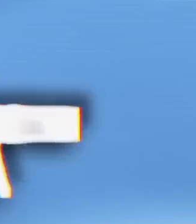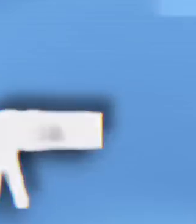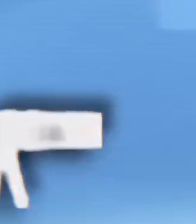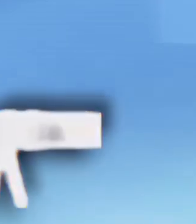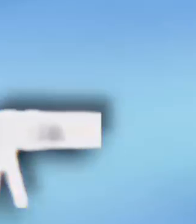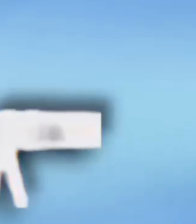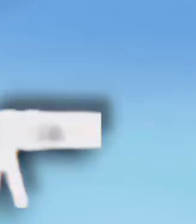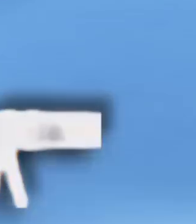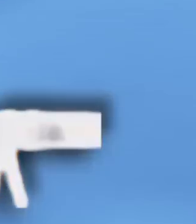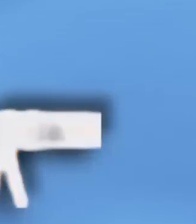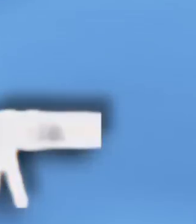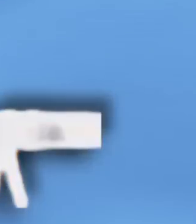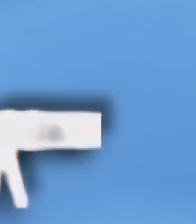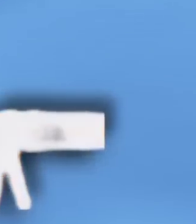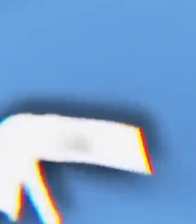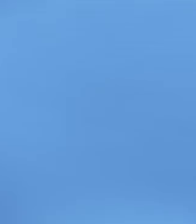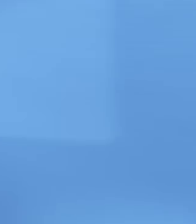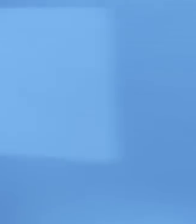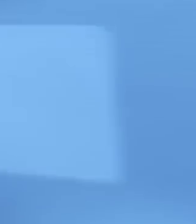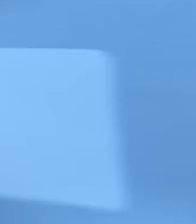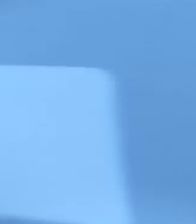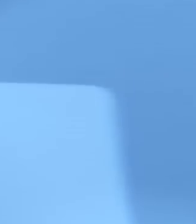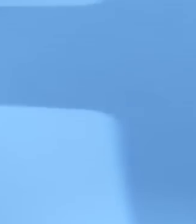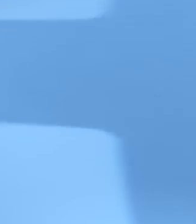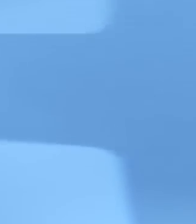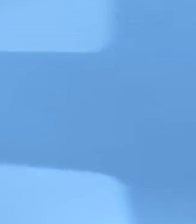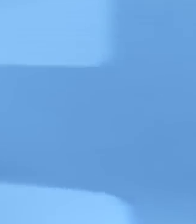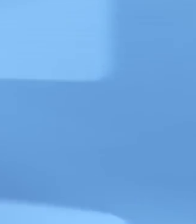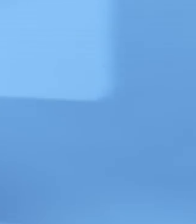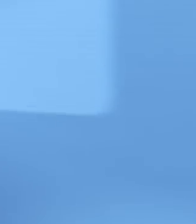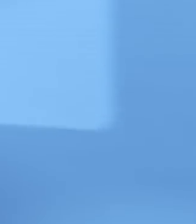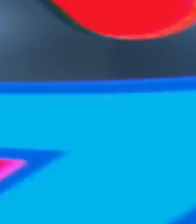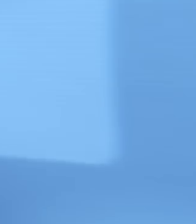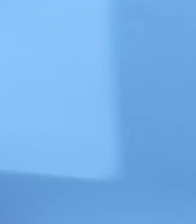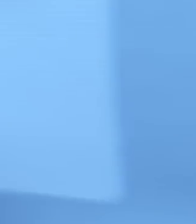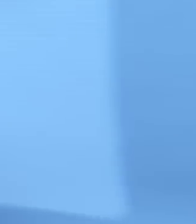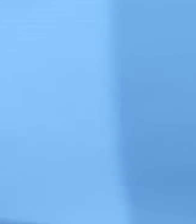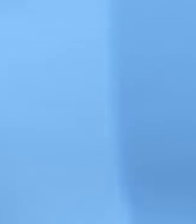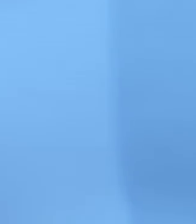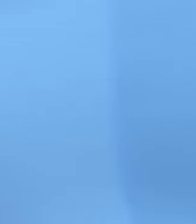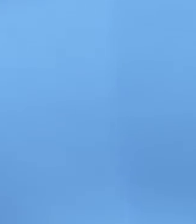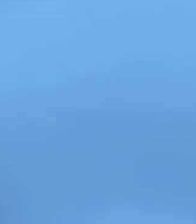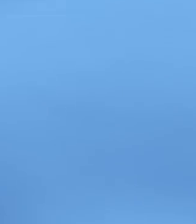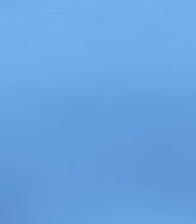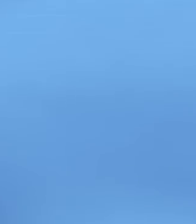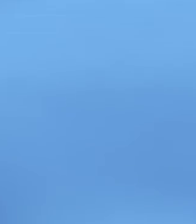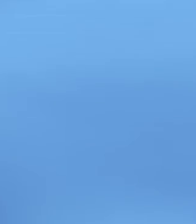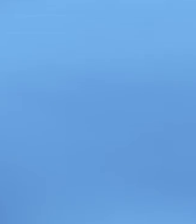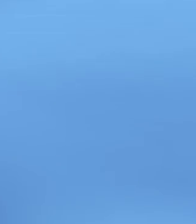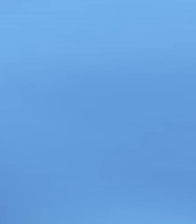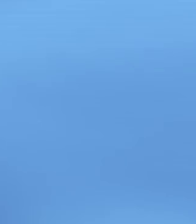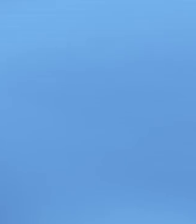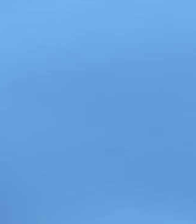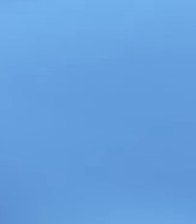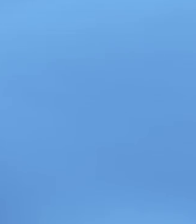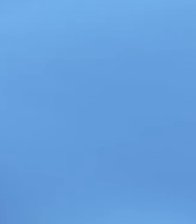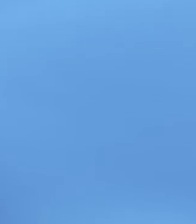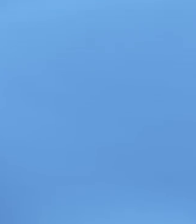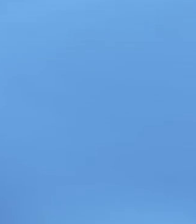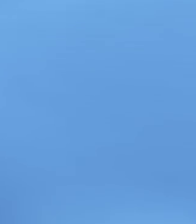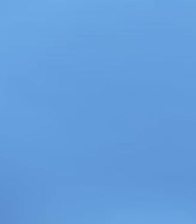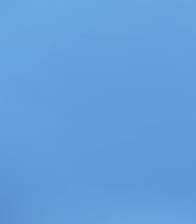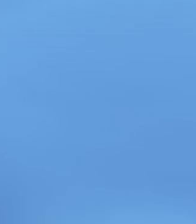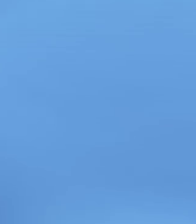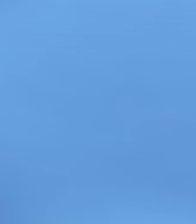Κίνημα Δικαιοσύνης. Μαζί για μια ελεύθερη Ελλάδα. Κόμμα Ελλήνων Δανειοληπτών Κελδά. Ασπίδα Πολιτών